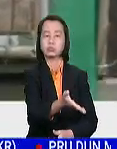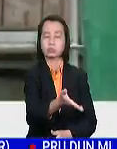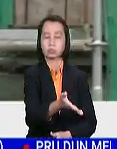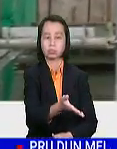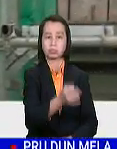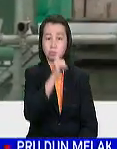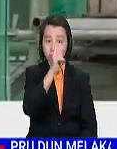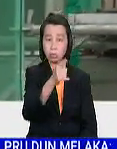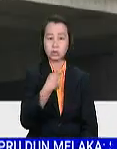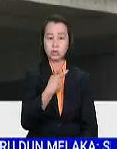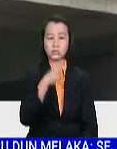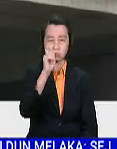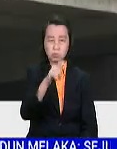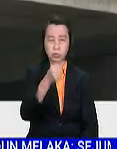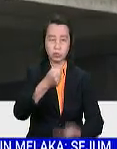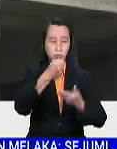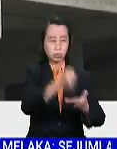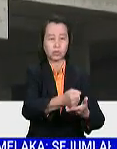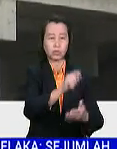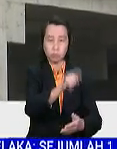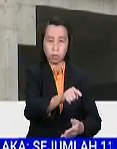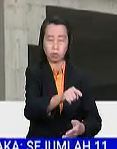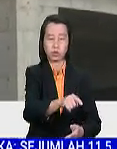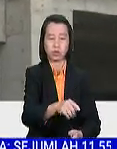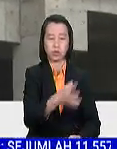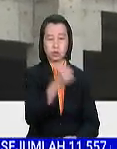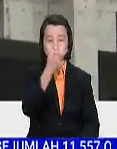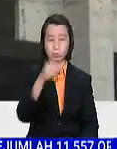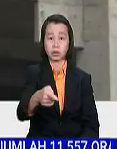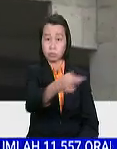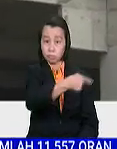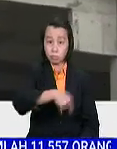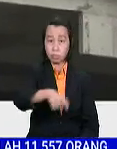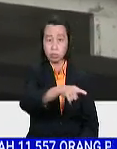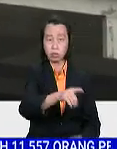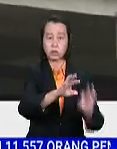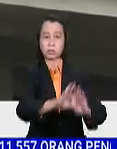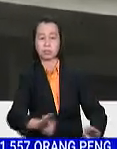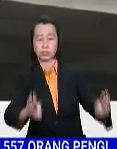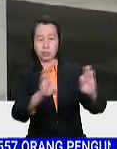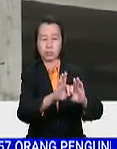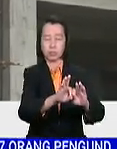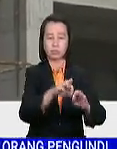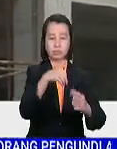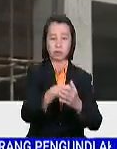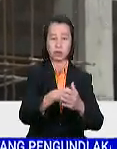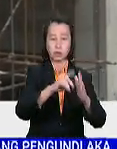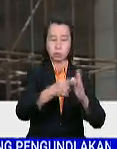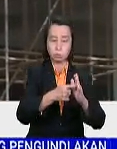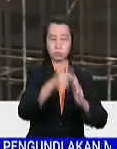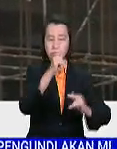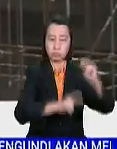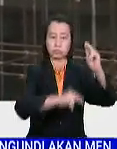memang kita perlukan sulung Andre pada merekalah pemeriksa juga tak penting dalam menjana